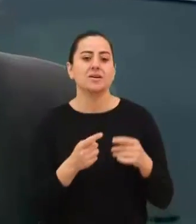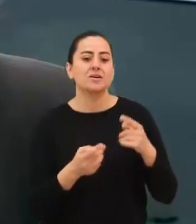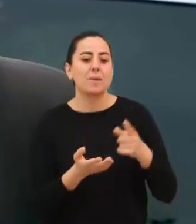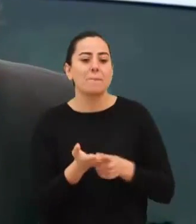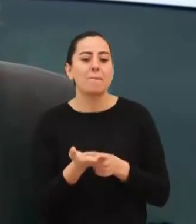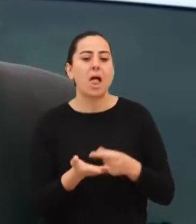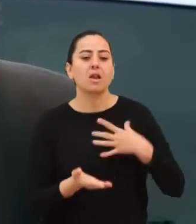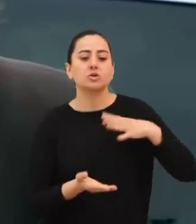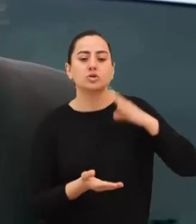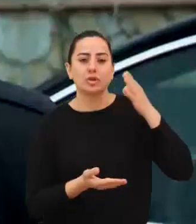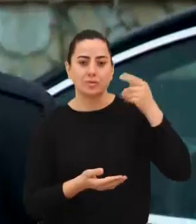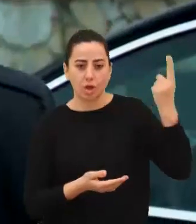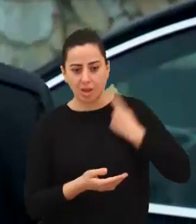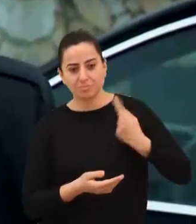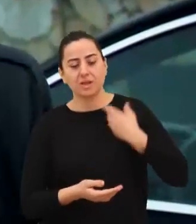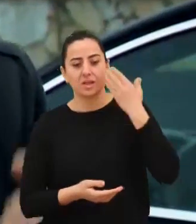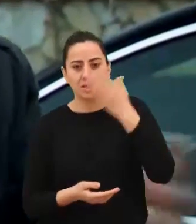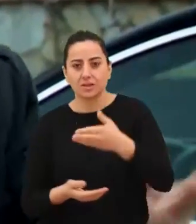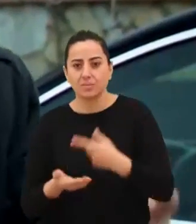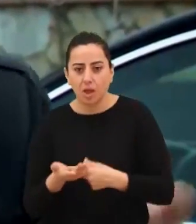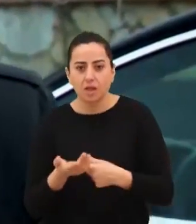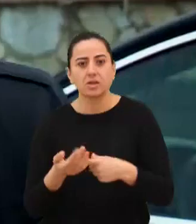deli bal gelecekti. Balları almak için beni göndermişti.